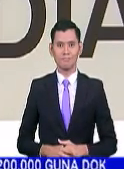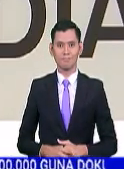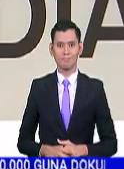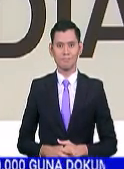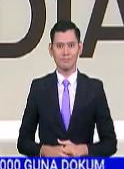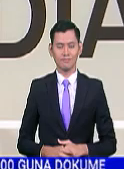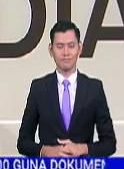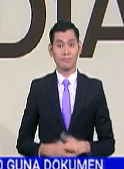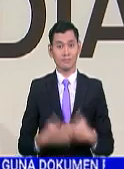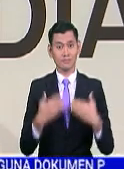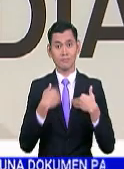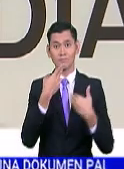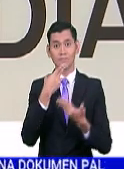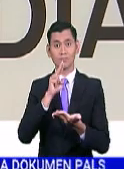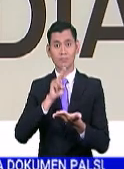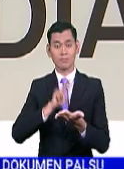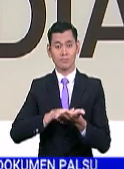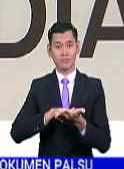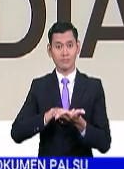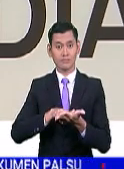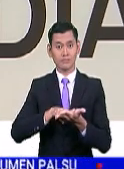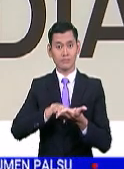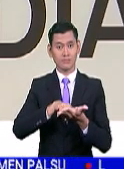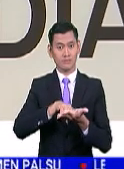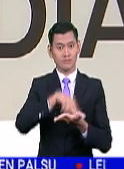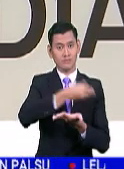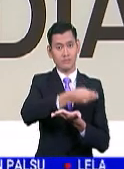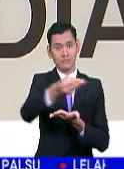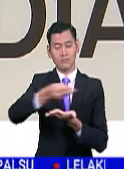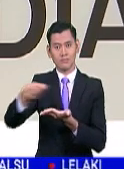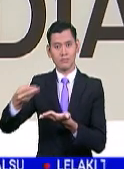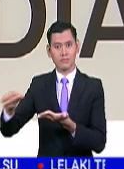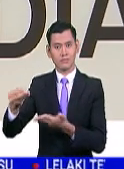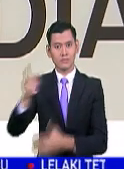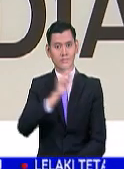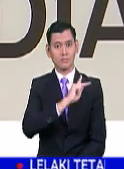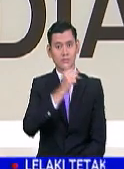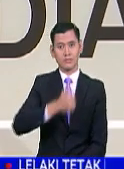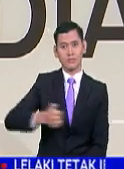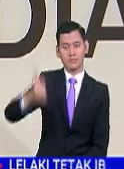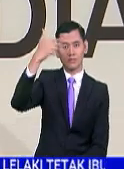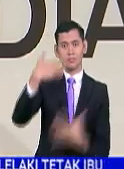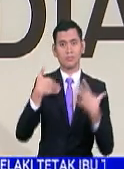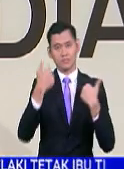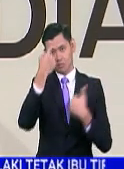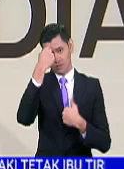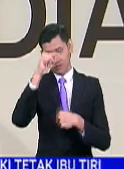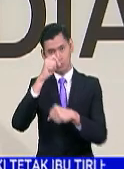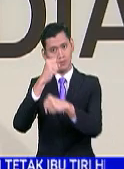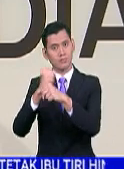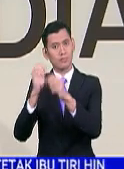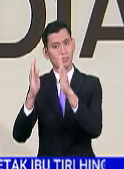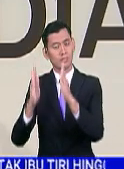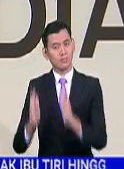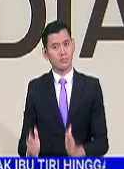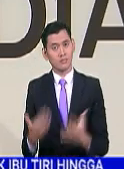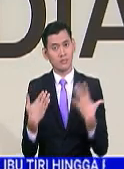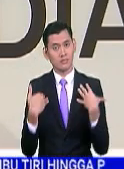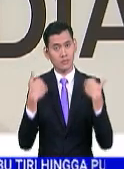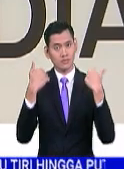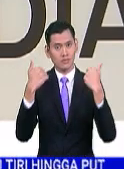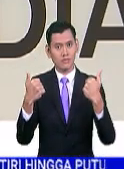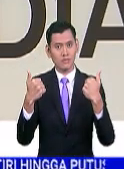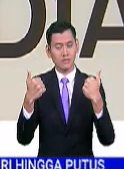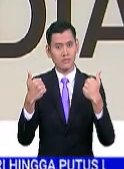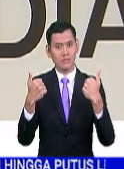Satu perkeliling telah pun dikeluarkan oleh Ketua Pengarah Kesihatan untuk pekerja-pekerja kesihatan, healthcare workers, di